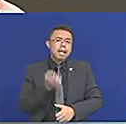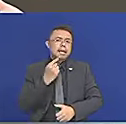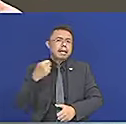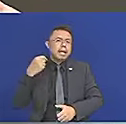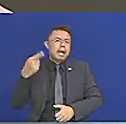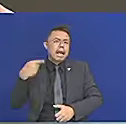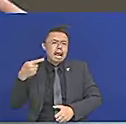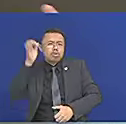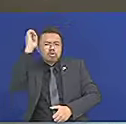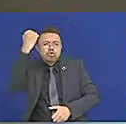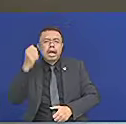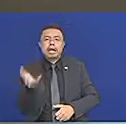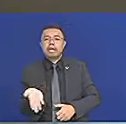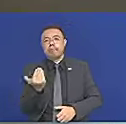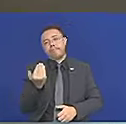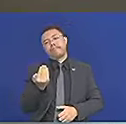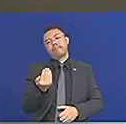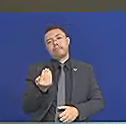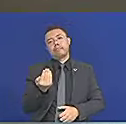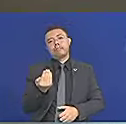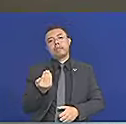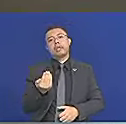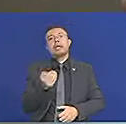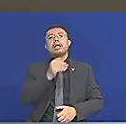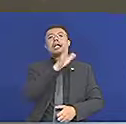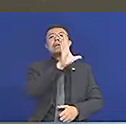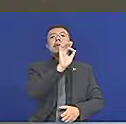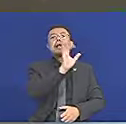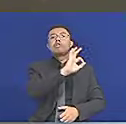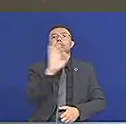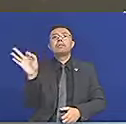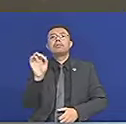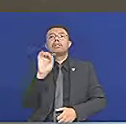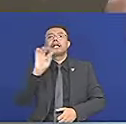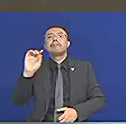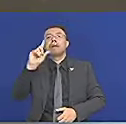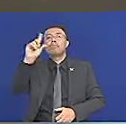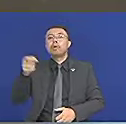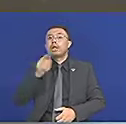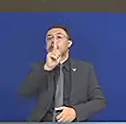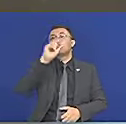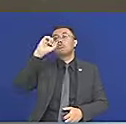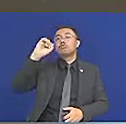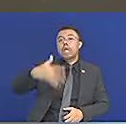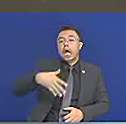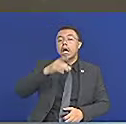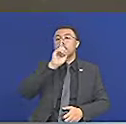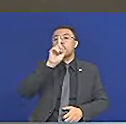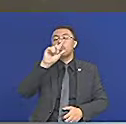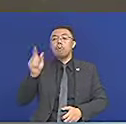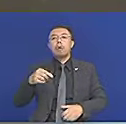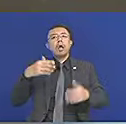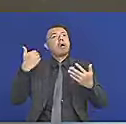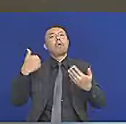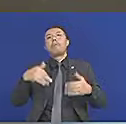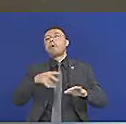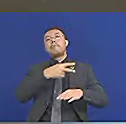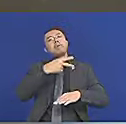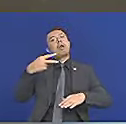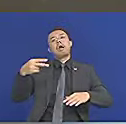Kadang-kadang juga sulit hidup. 500 ribu tiap bulan, 1 juta tiap bulan. Wah itu